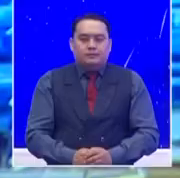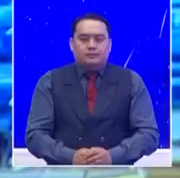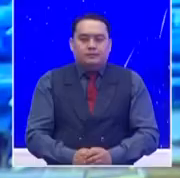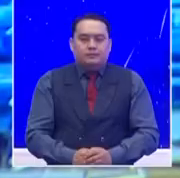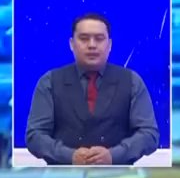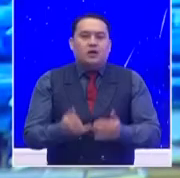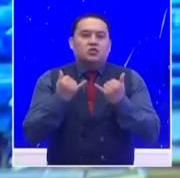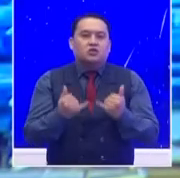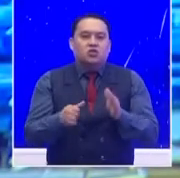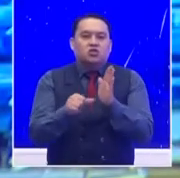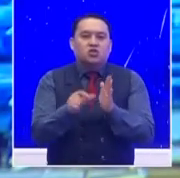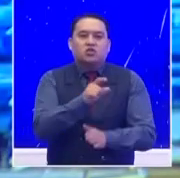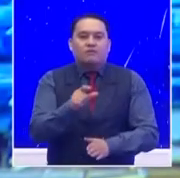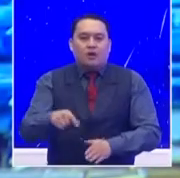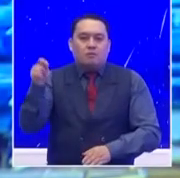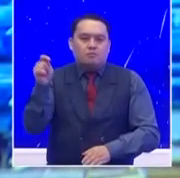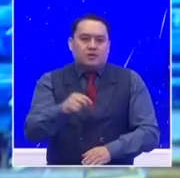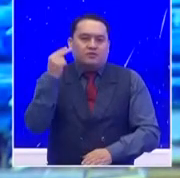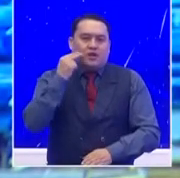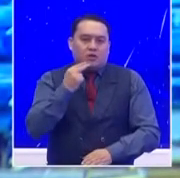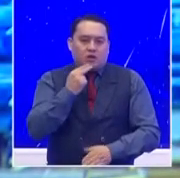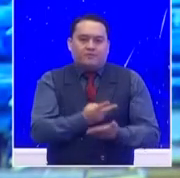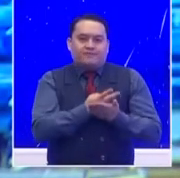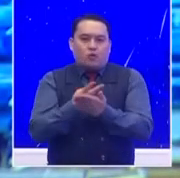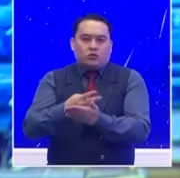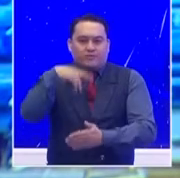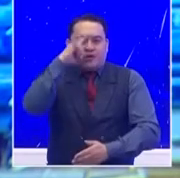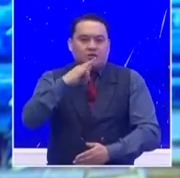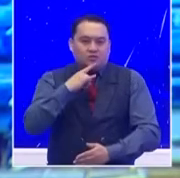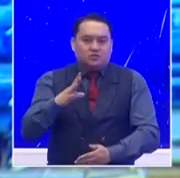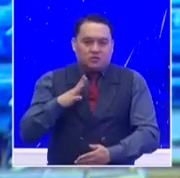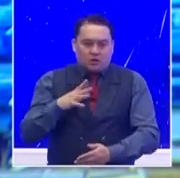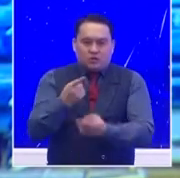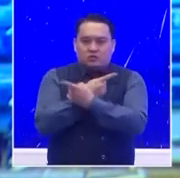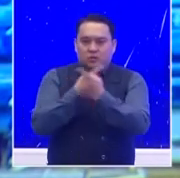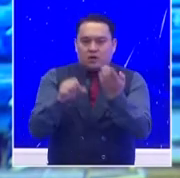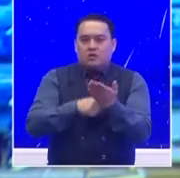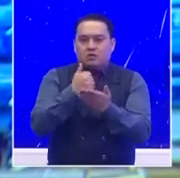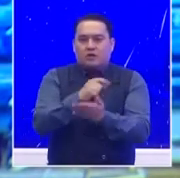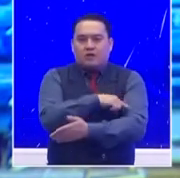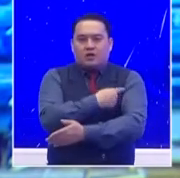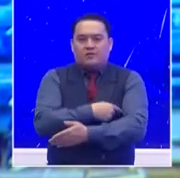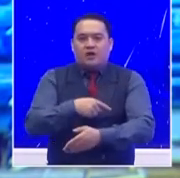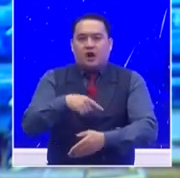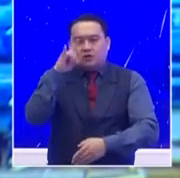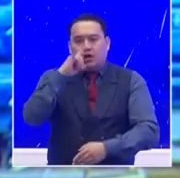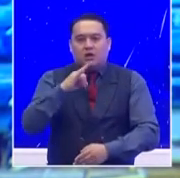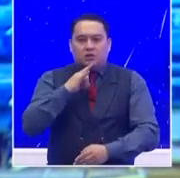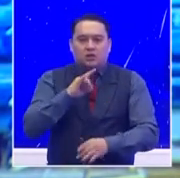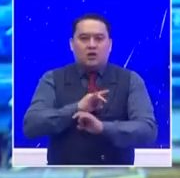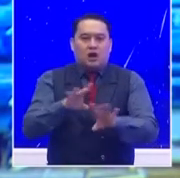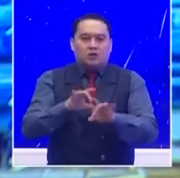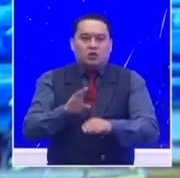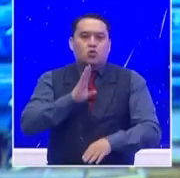сегодня 6 человек прибывших из китая госпитализировали в казахстане об этом сообщил главный санитарный врач казахстана жандарбек